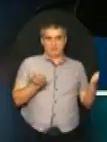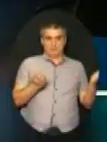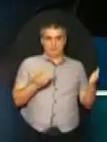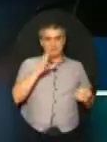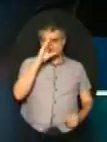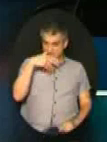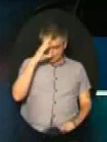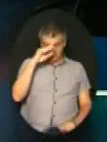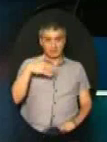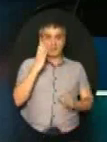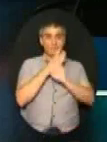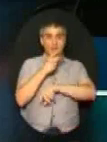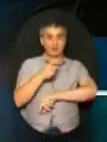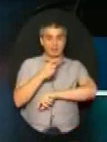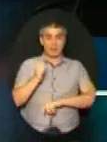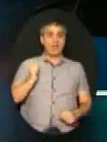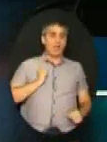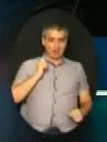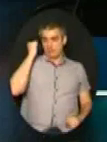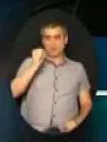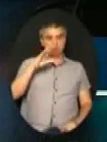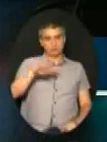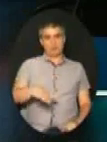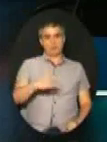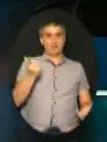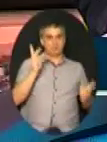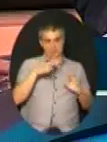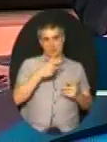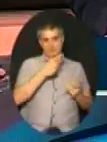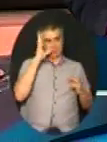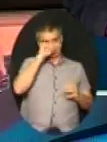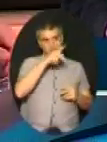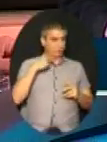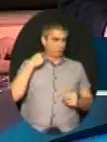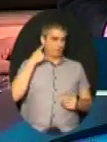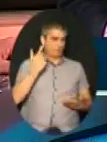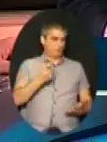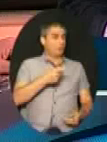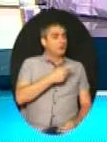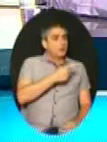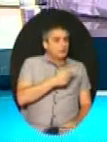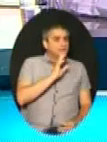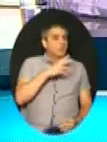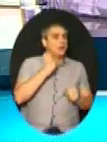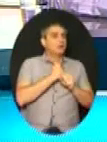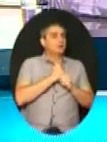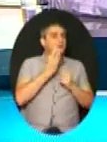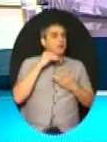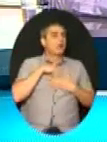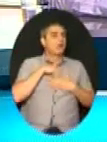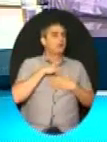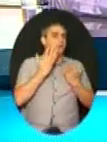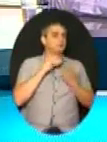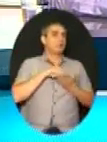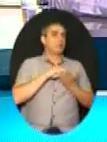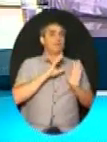תביא לסיים. ילד יהיה מחבל, ילד יהיה חייל, להרוג אותו כשהוא קטן. מפלגת העבודה והשמאל הישראלי צריכים לעשות חשבון נפש. כי אם